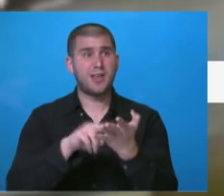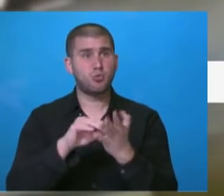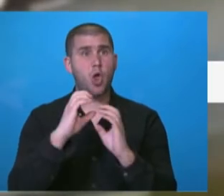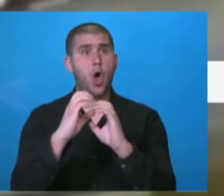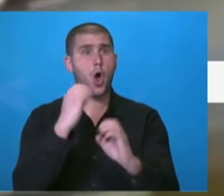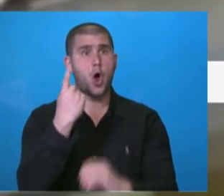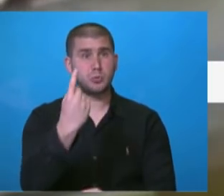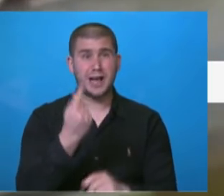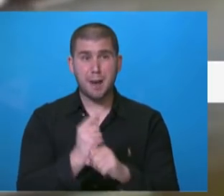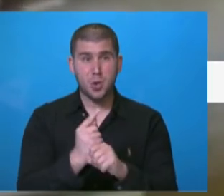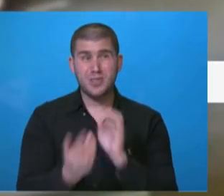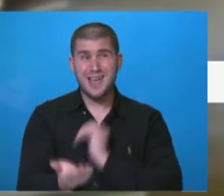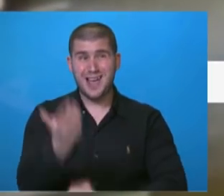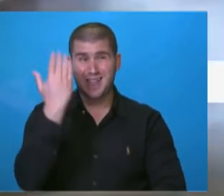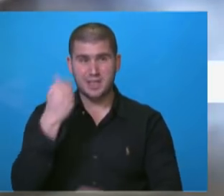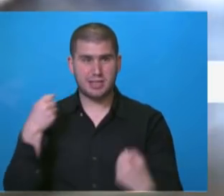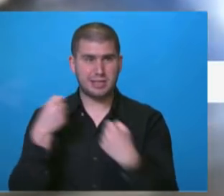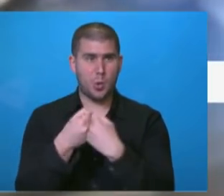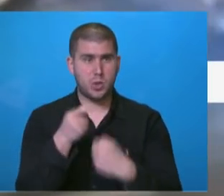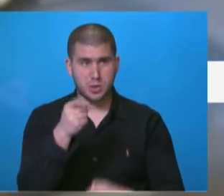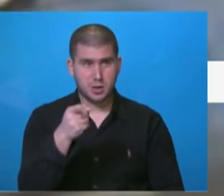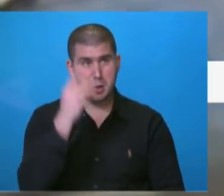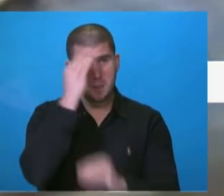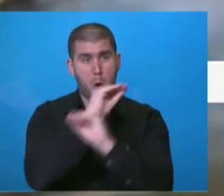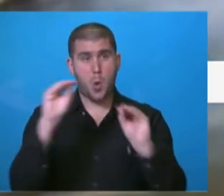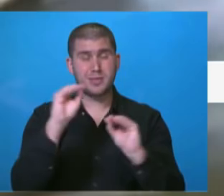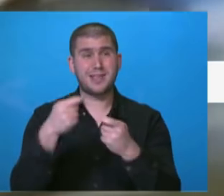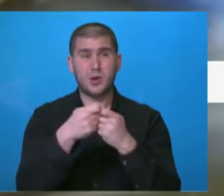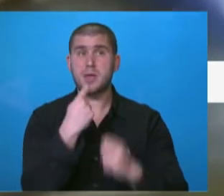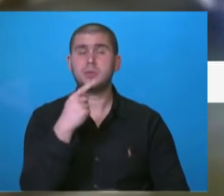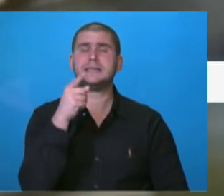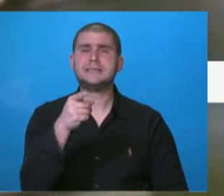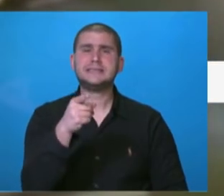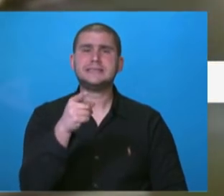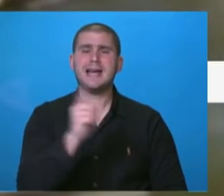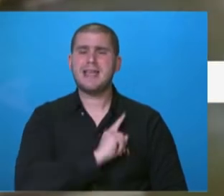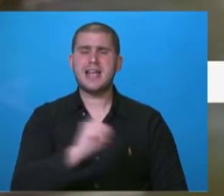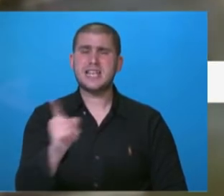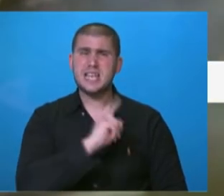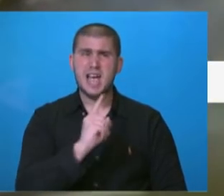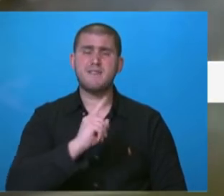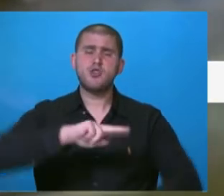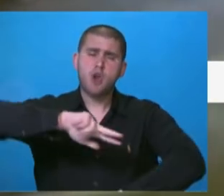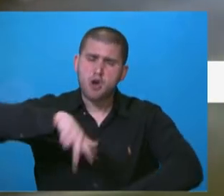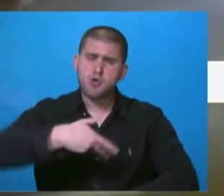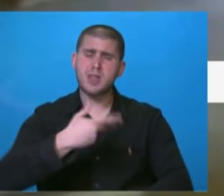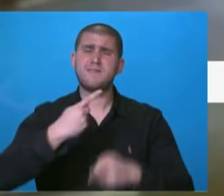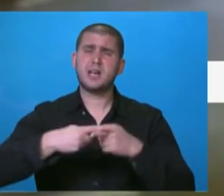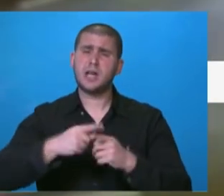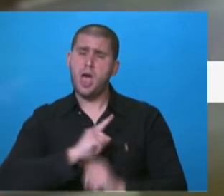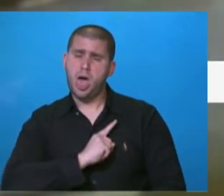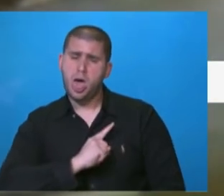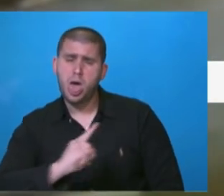האוטובוס דקות אחדות לפני התאונה. בהודעת הארגון נאמר שזהו קו שהנסיעה בו נמשכת 3.5 שעות